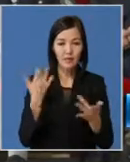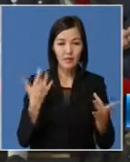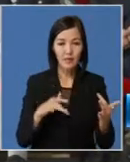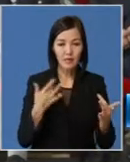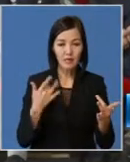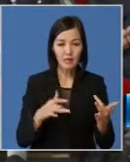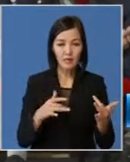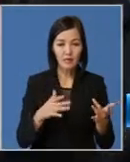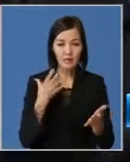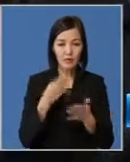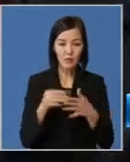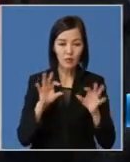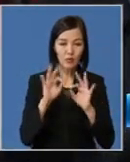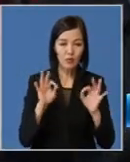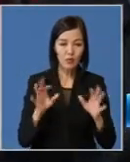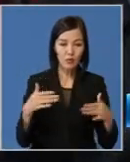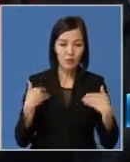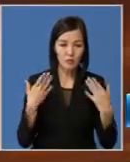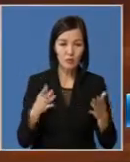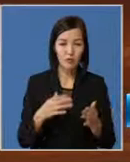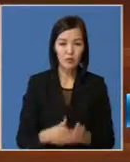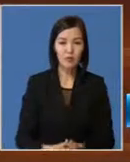тараздықтарды өз өнерлерімен тәнті етті.